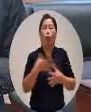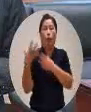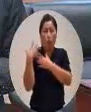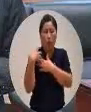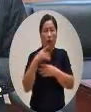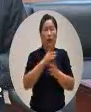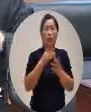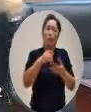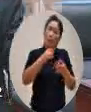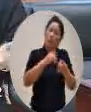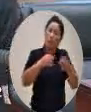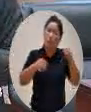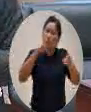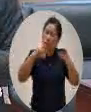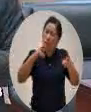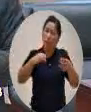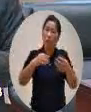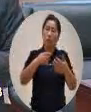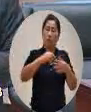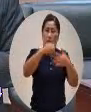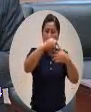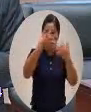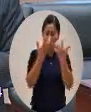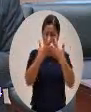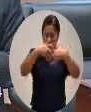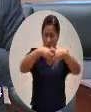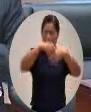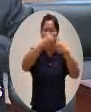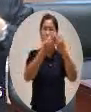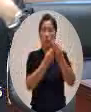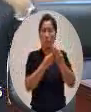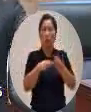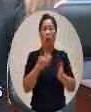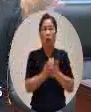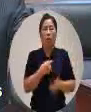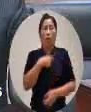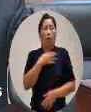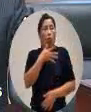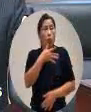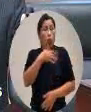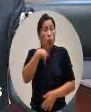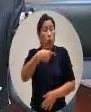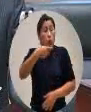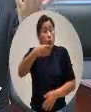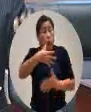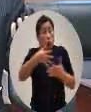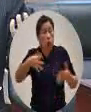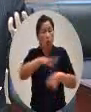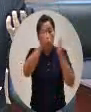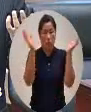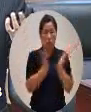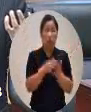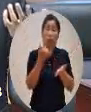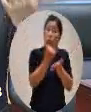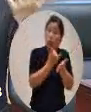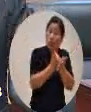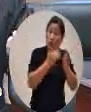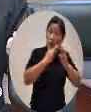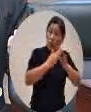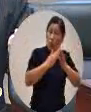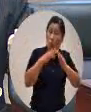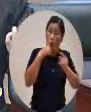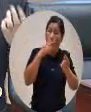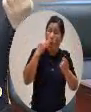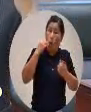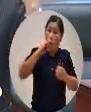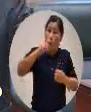適機制所以我講那麼多其實其實紐約市現在如果說有一個極端